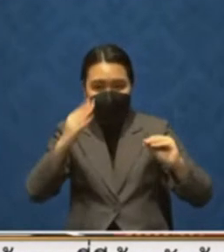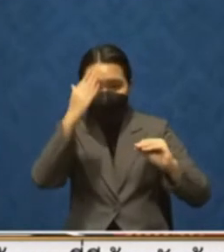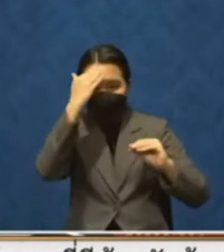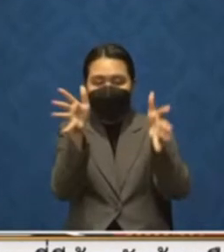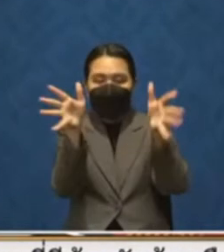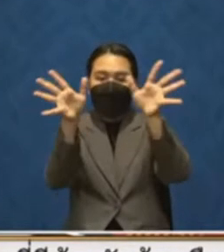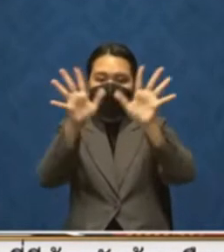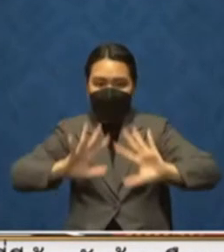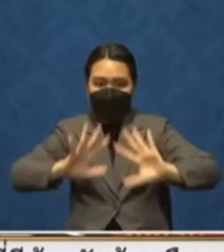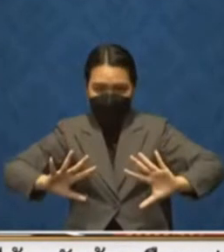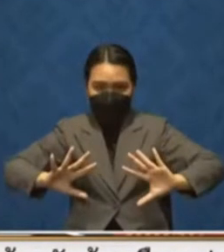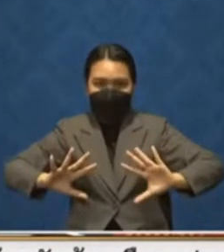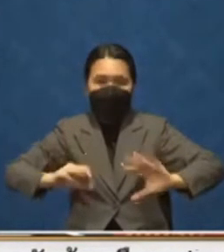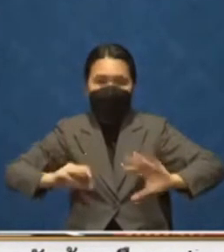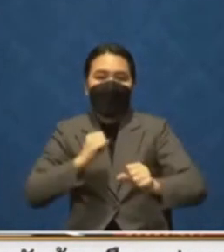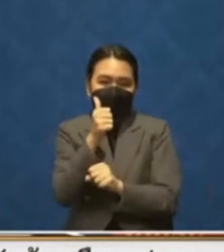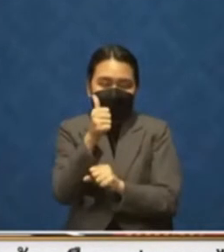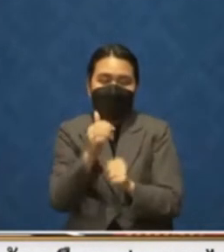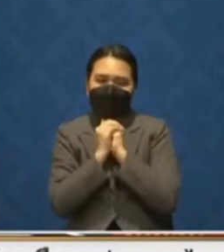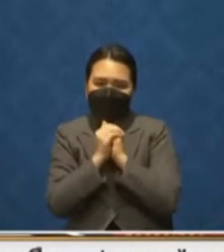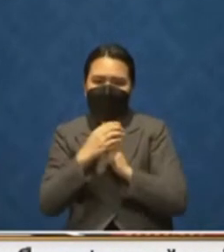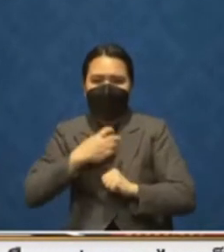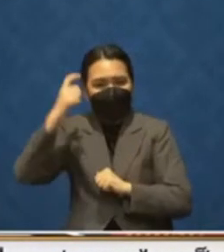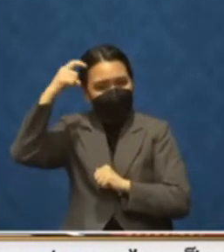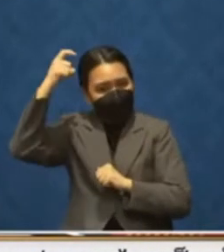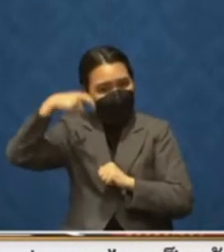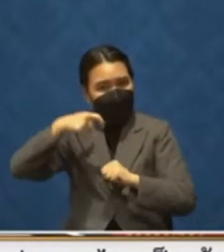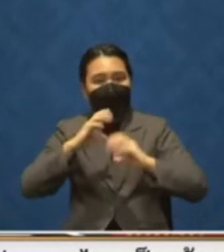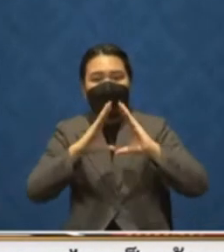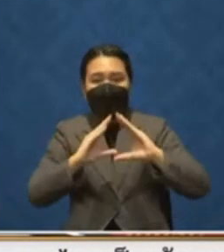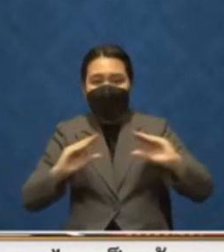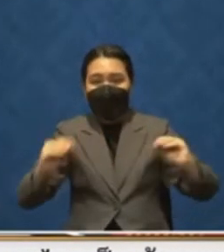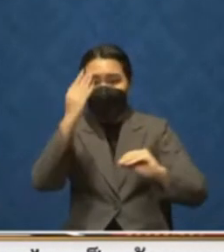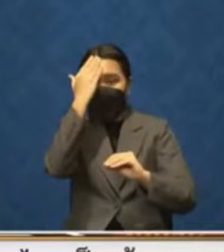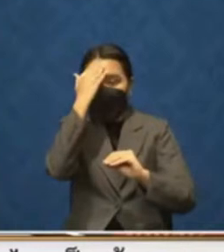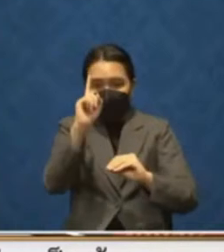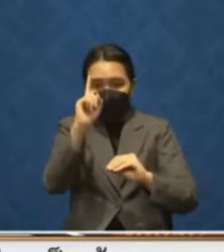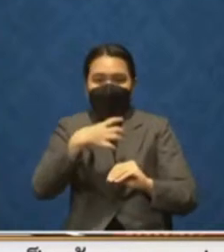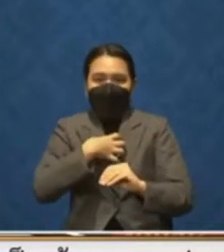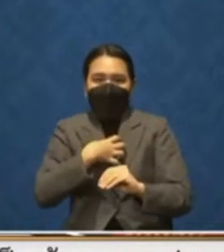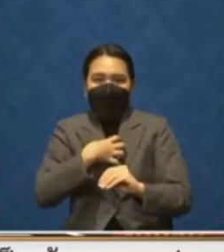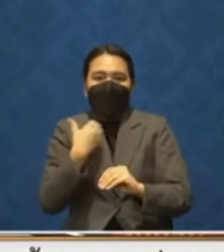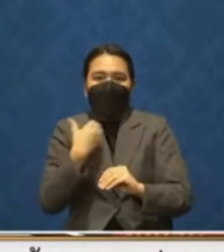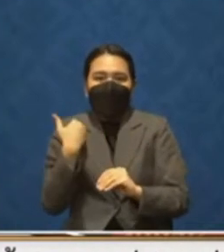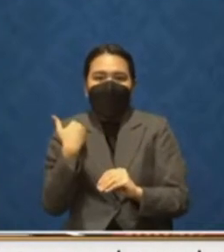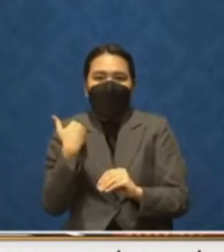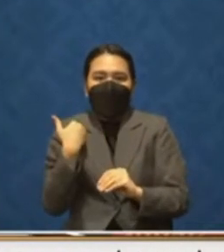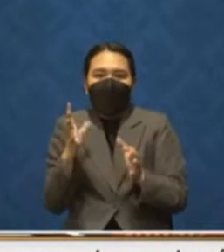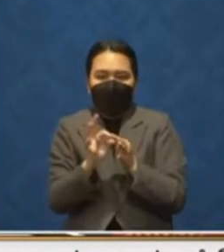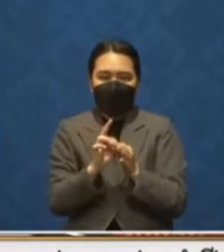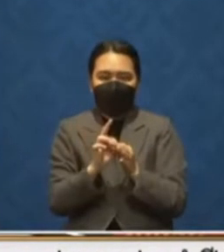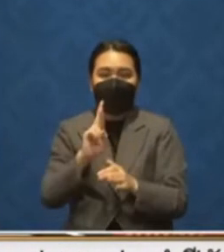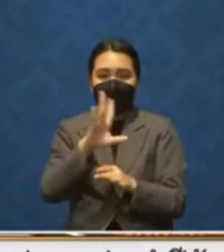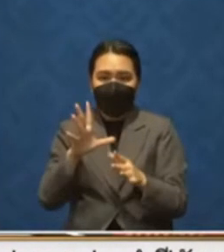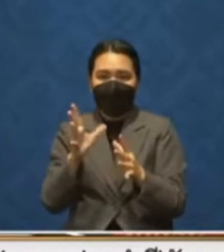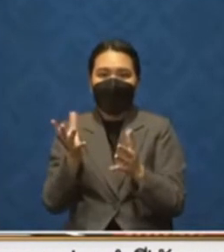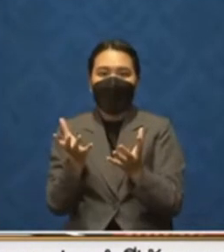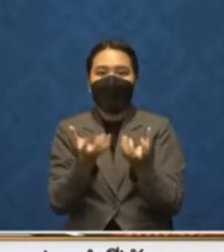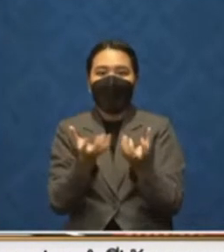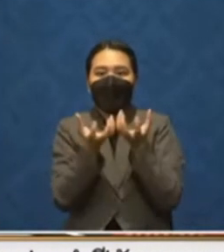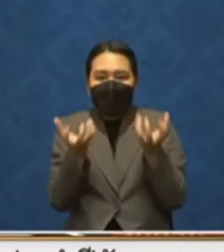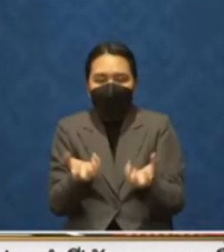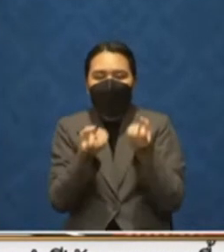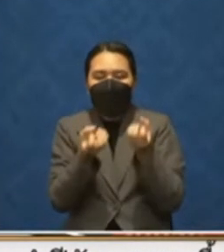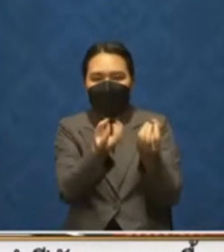ทีมก็ต้องก็อยากจะให้เมียนม่าร์สงบว่าต้องการที่จะให้มีช่องทางเลือกในระบบ logisticเพราะฉะนั้นตรงนี้